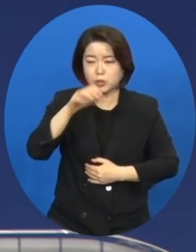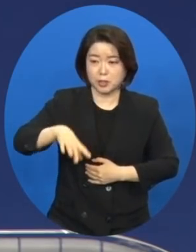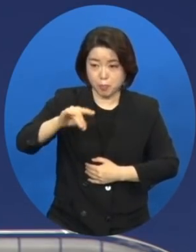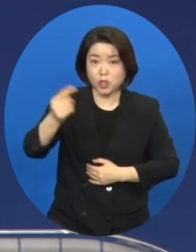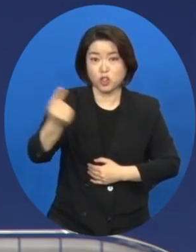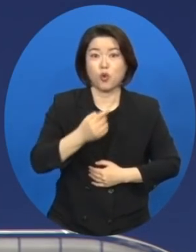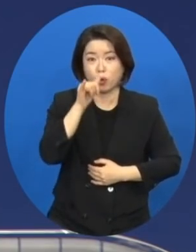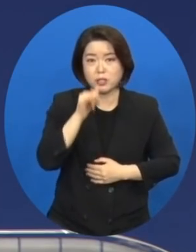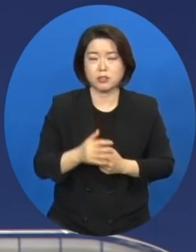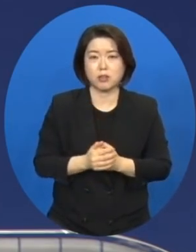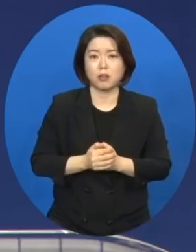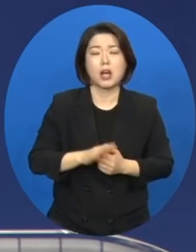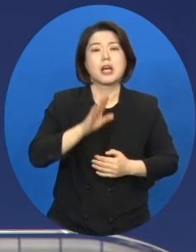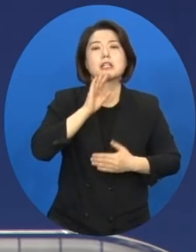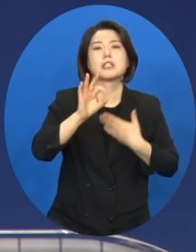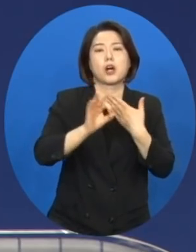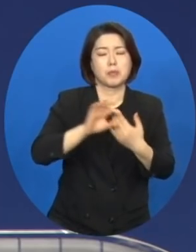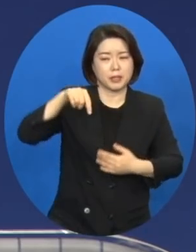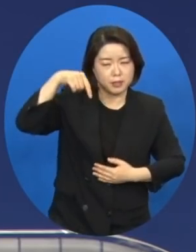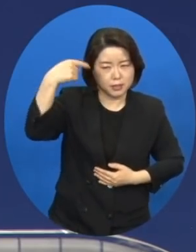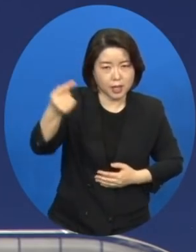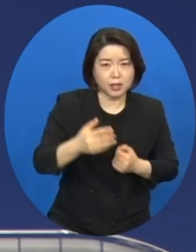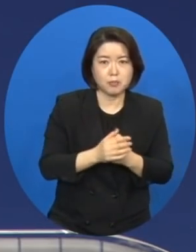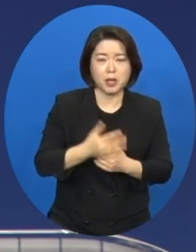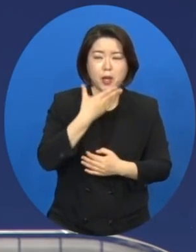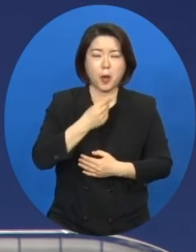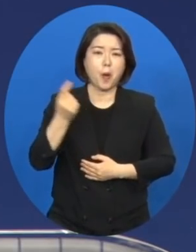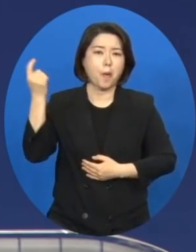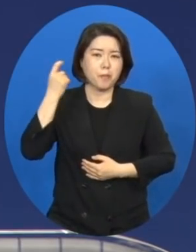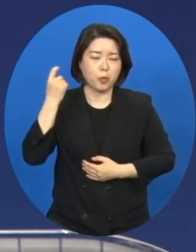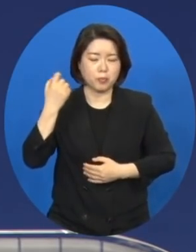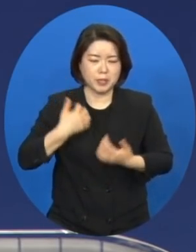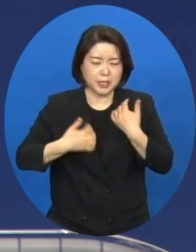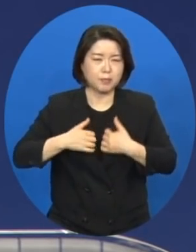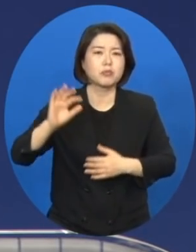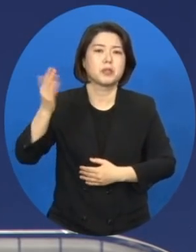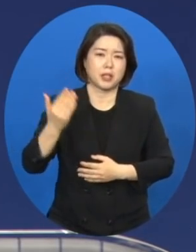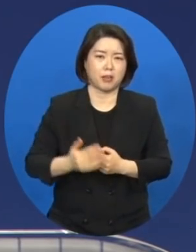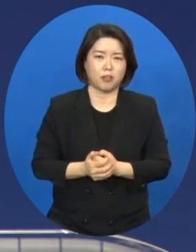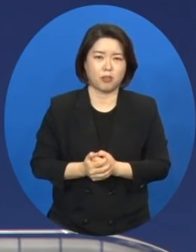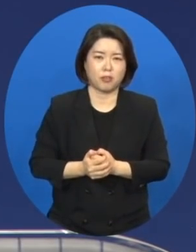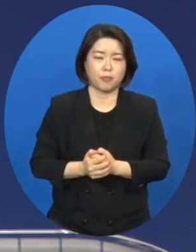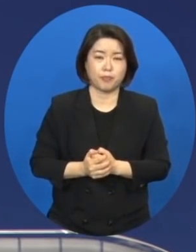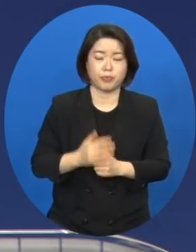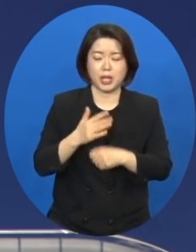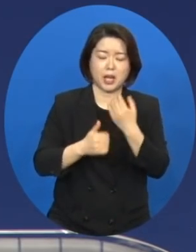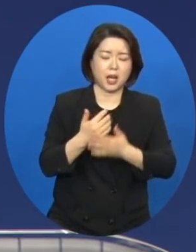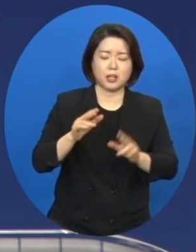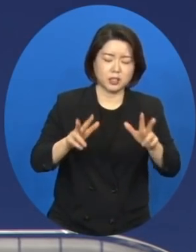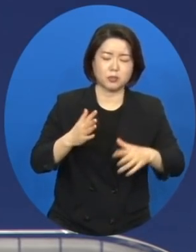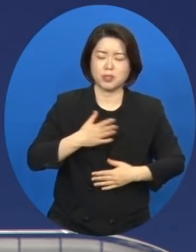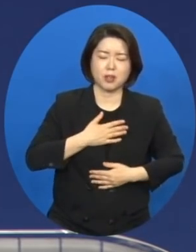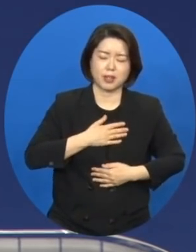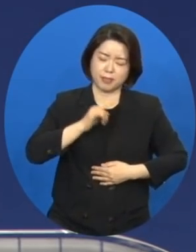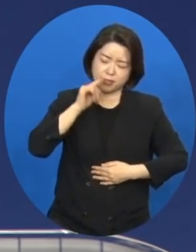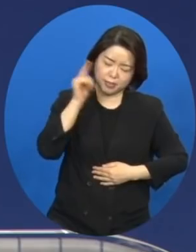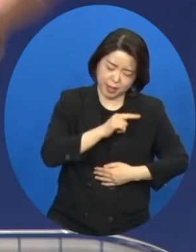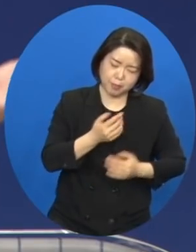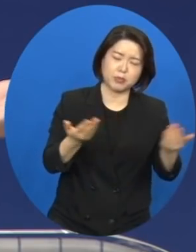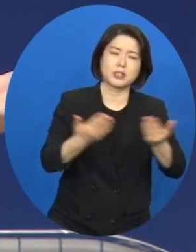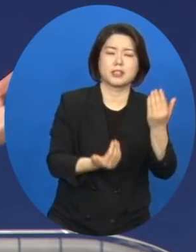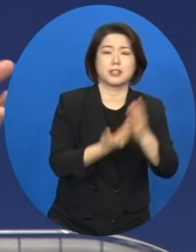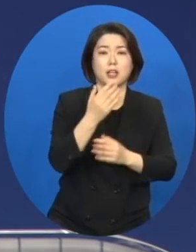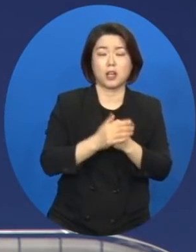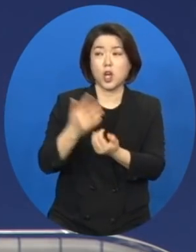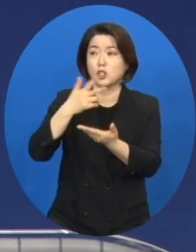됩니다. 그래야만 복음이 우리에게 되는 거예요. 하나님 지금 나에게 나쁜 소식이 벌어졌습니다. 주님 아니면 이걸 벗어날